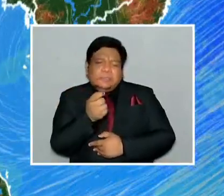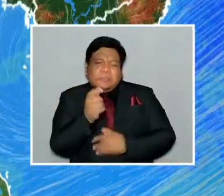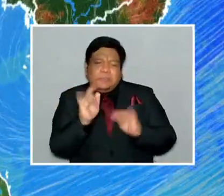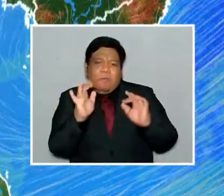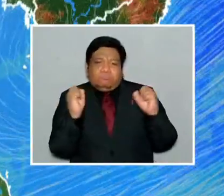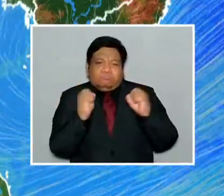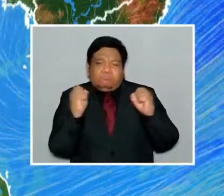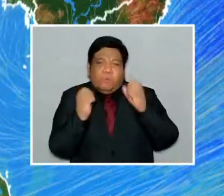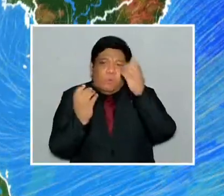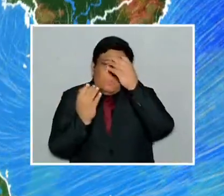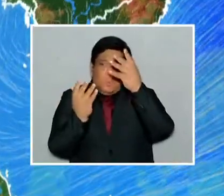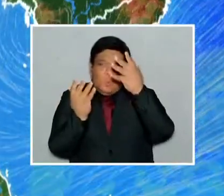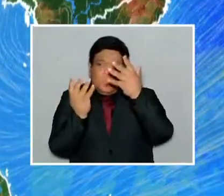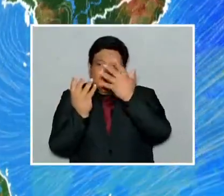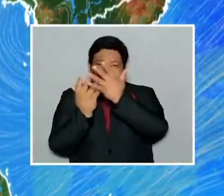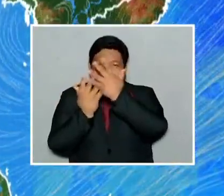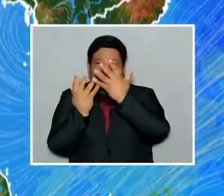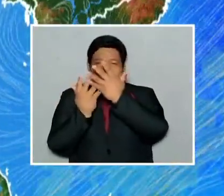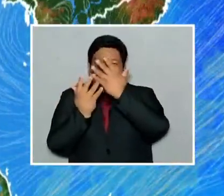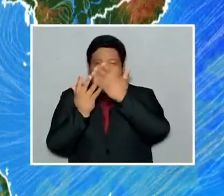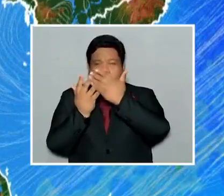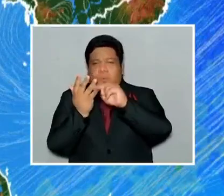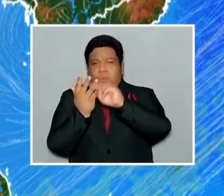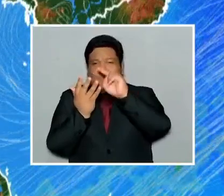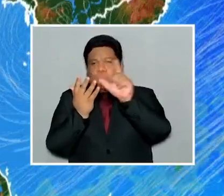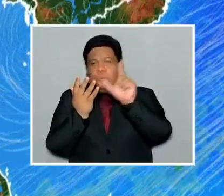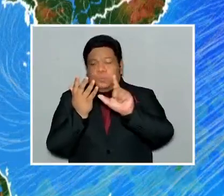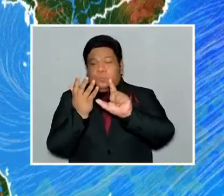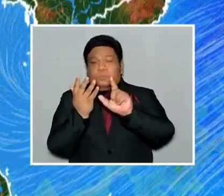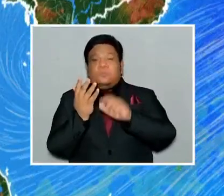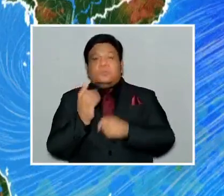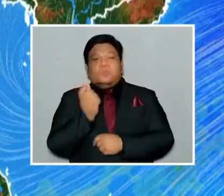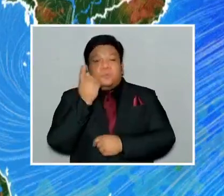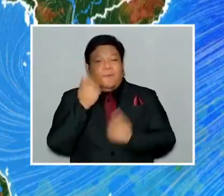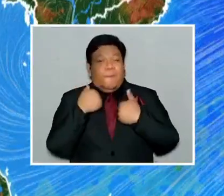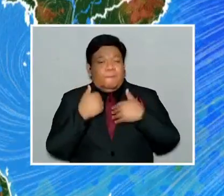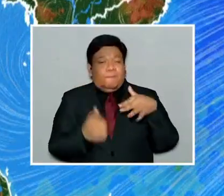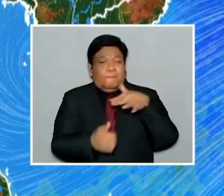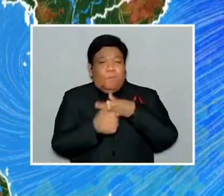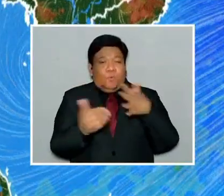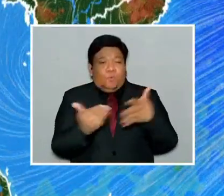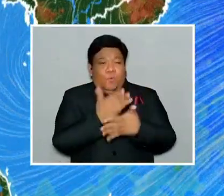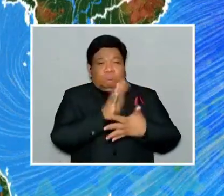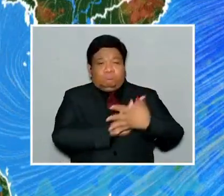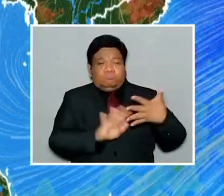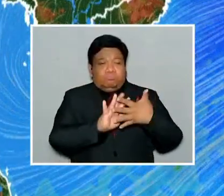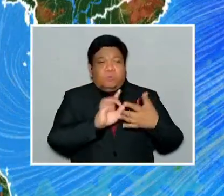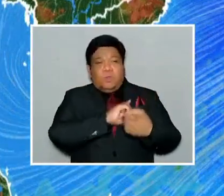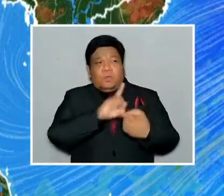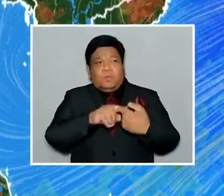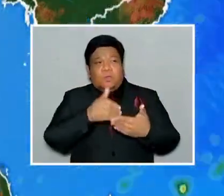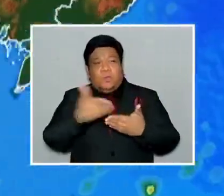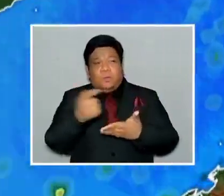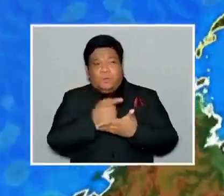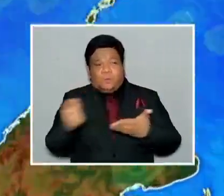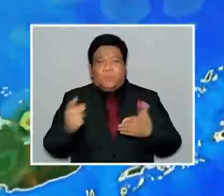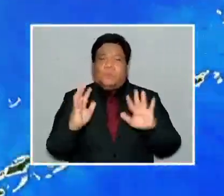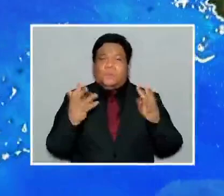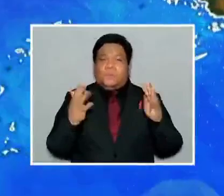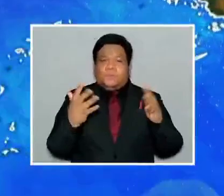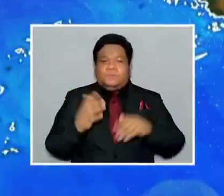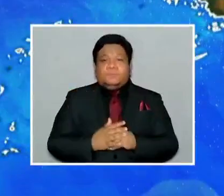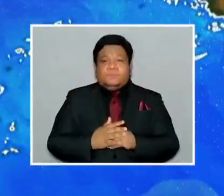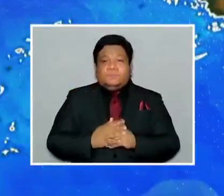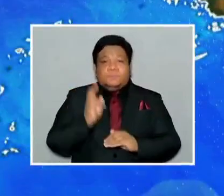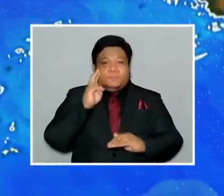extreme Northern Luzon. Wala namang nakikitang panibagong sama ng panahon hanggang sa susunod na Linggo. Sa rainfall forecast ng The